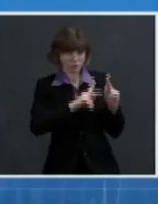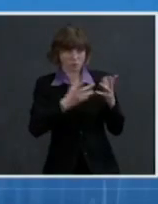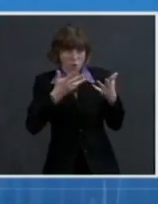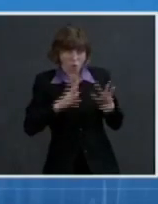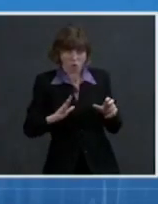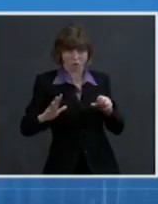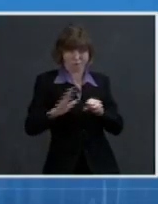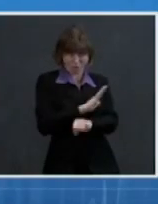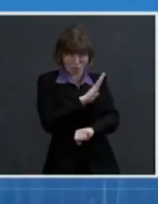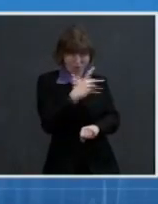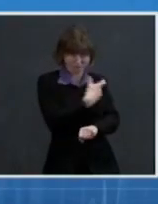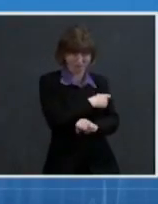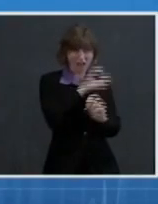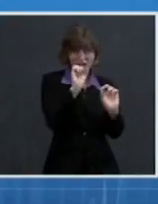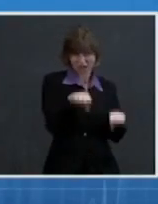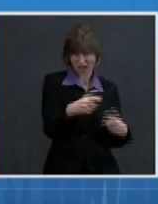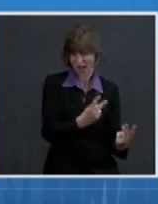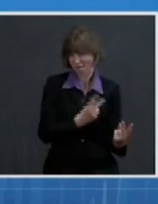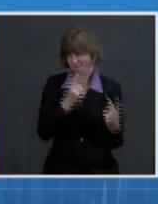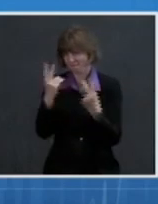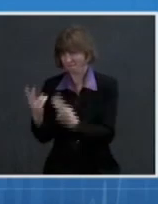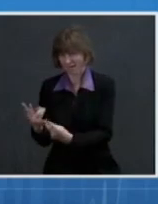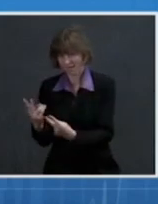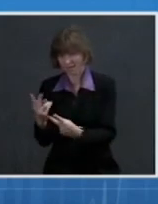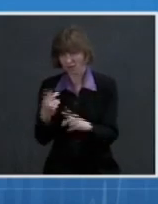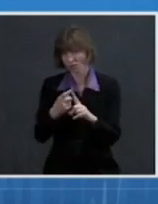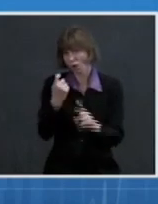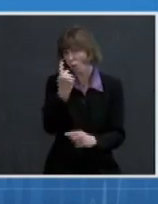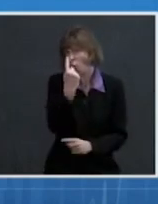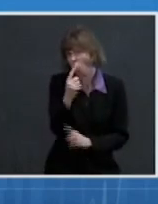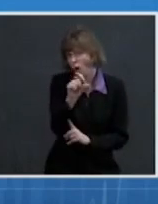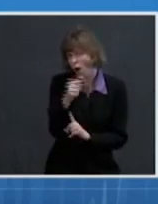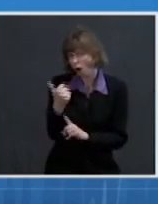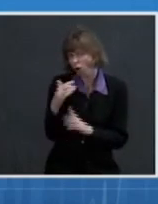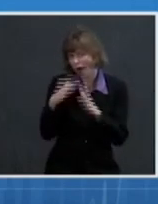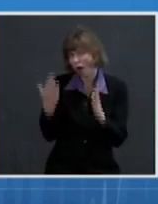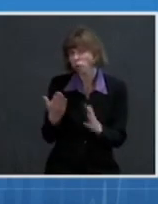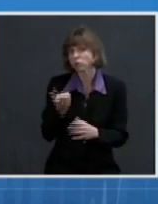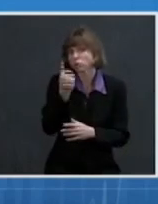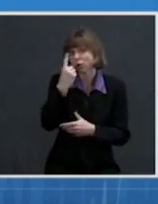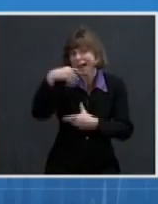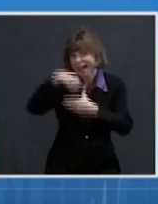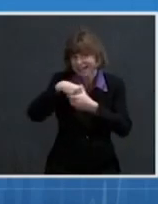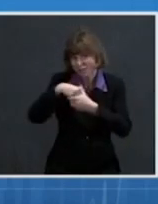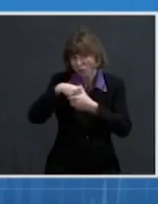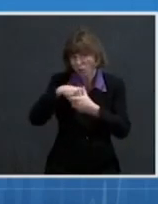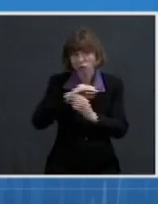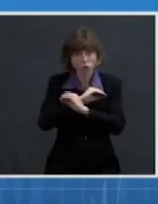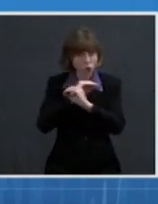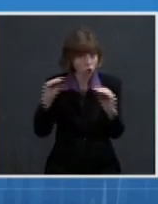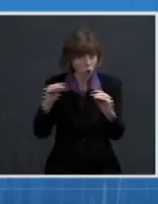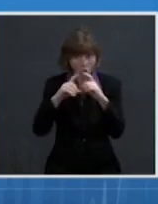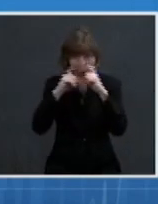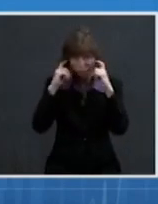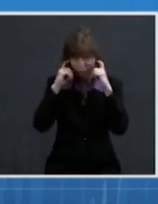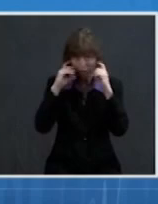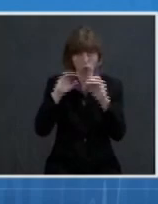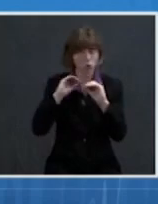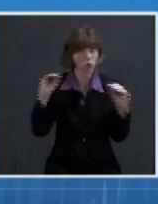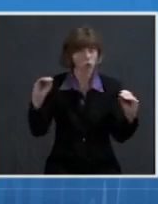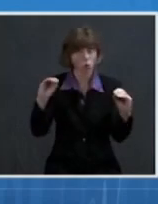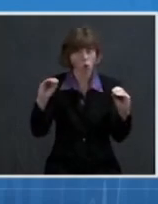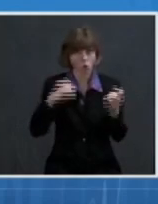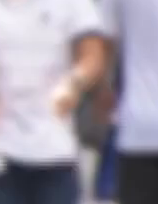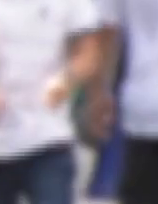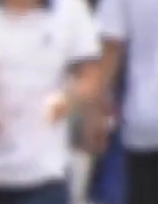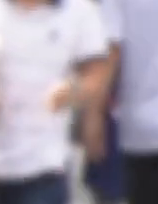US Centers for Disease Control and Prevention, pwede na rin silang huwag mag-mask sa harap ng mga taong hindi pa fully vaccinated o hindi pa